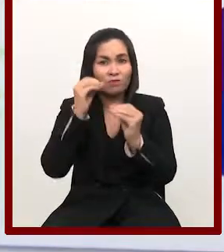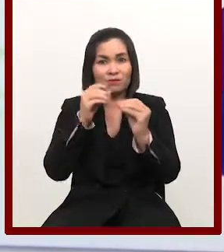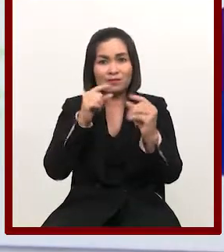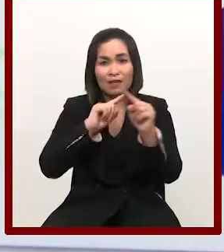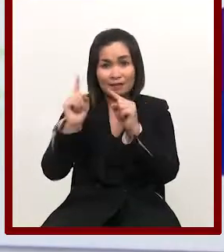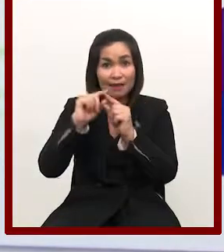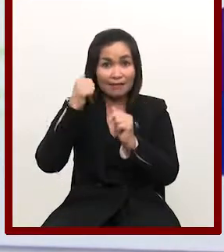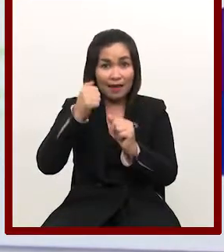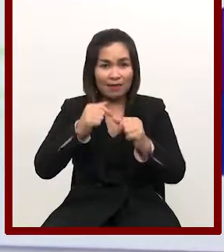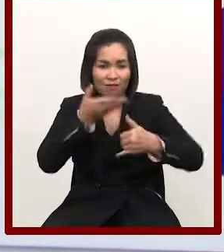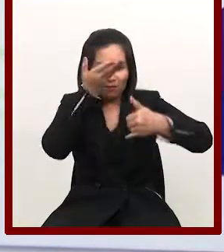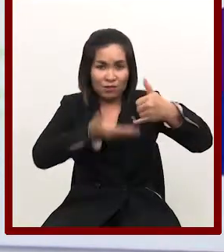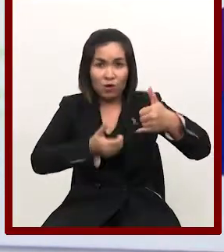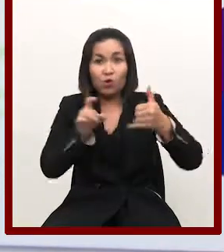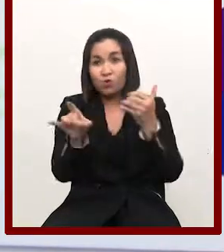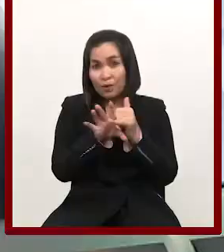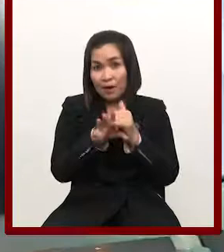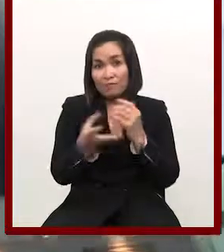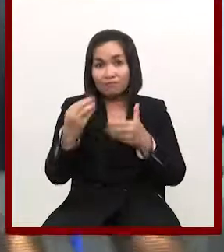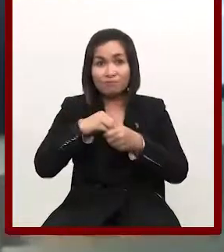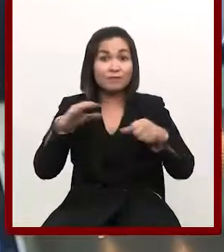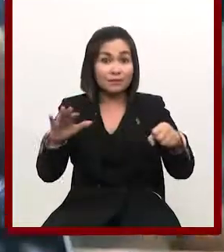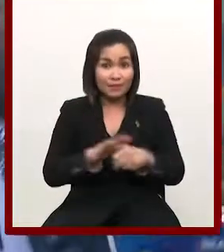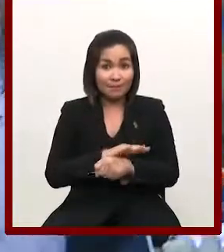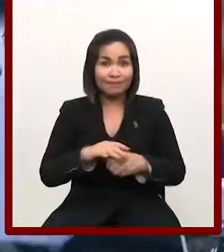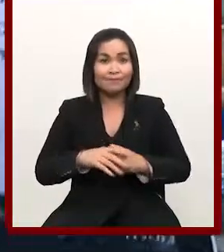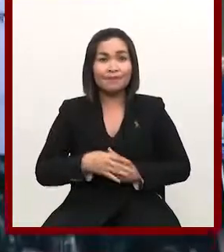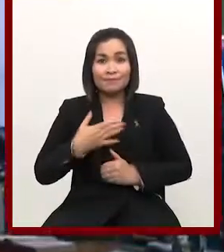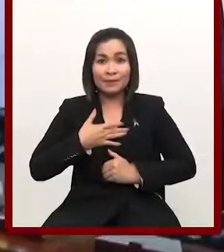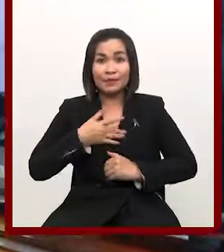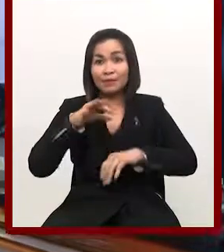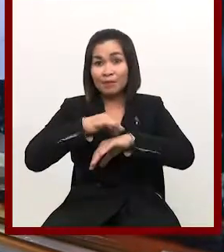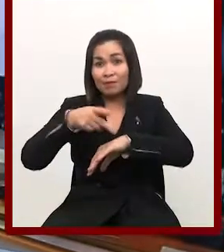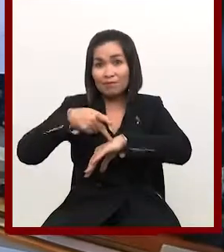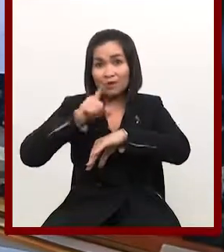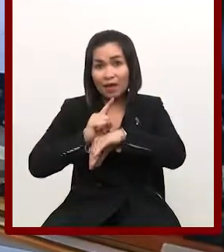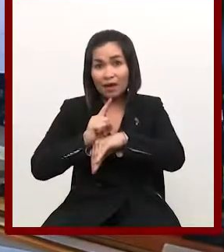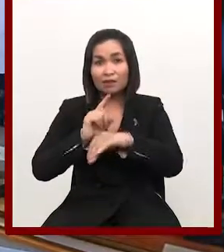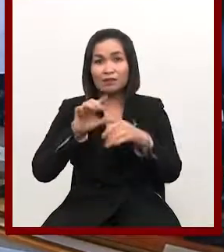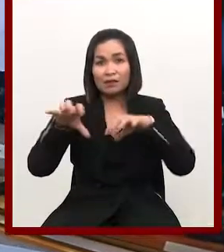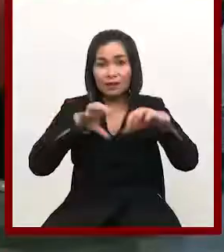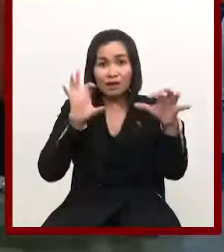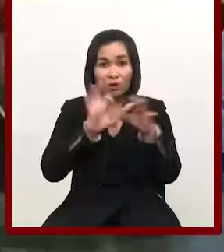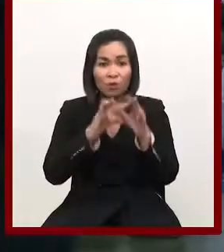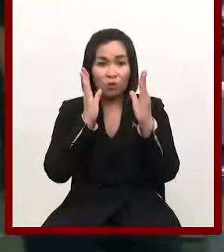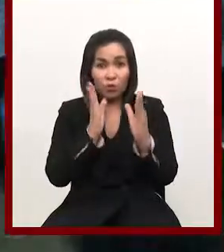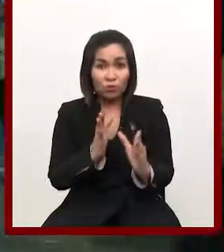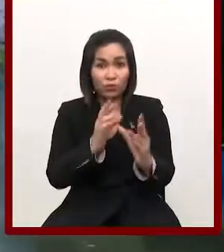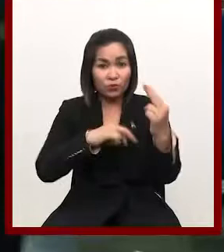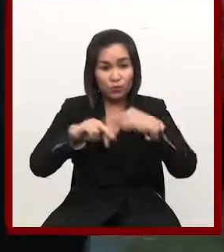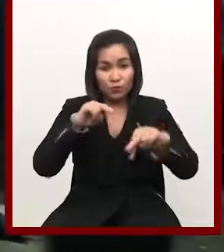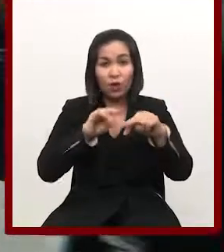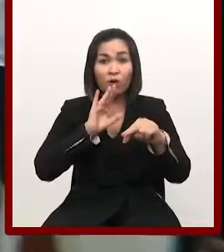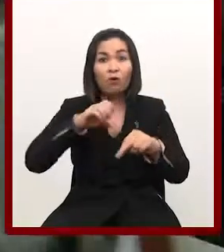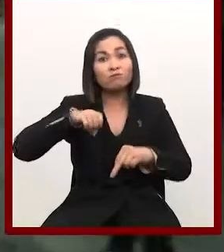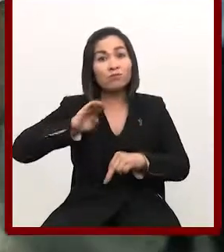ต่เขาสามารถจะเป็นบุคคลคุณภาพได้ค่ะในฐานะประธานเจ้าหน้าที่ทรัพยากรบุคคลของ The Minor